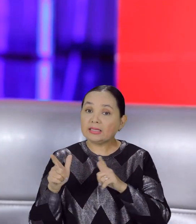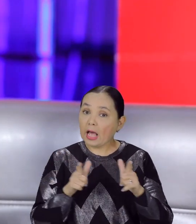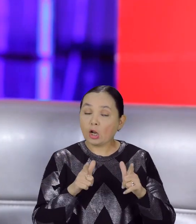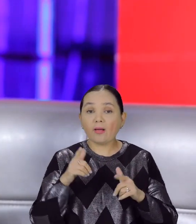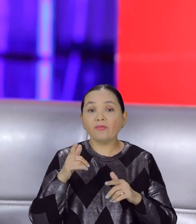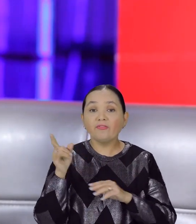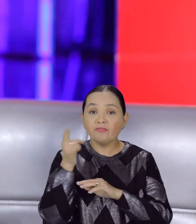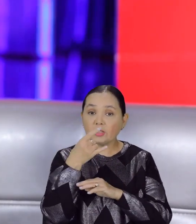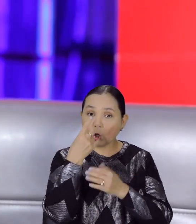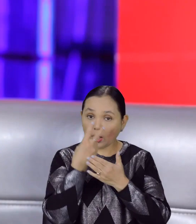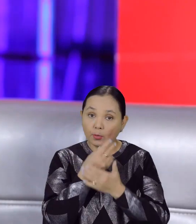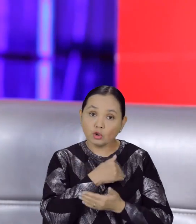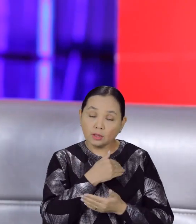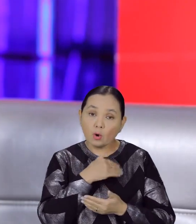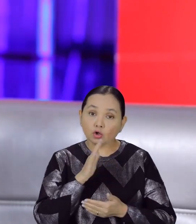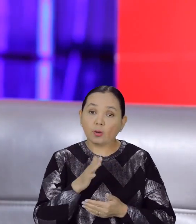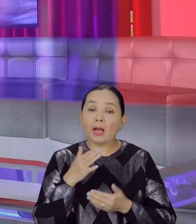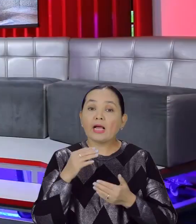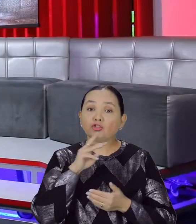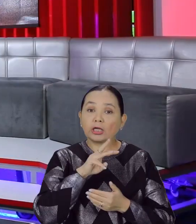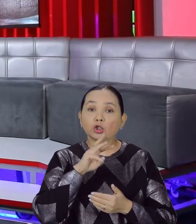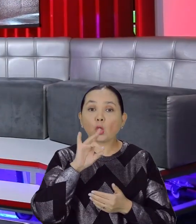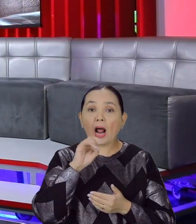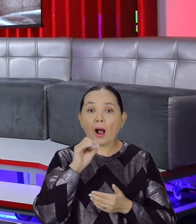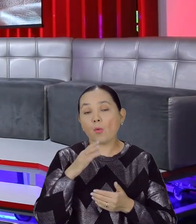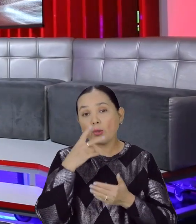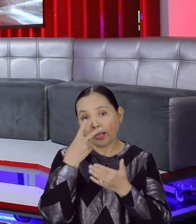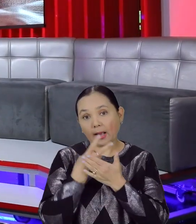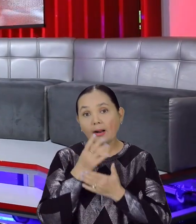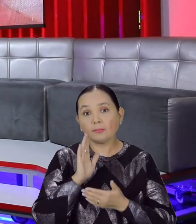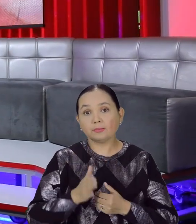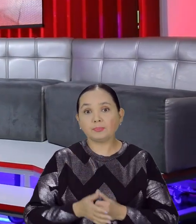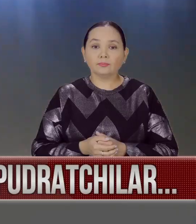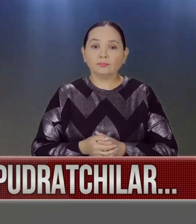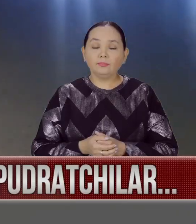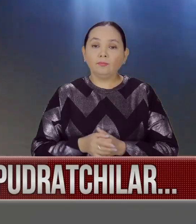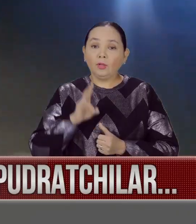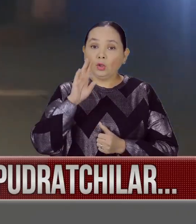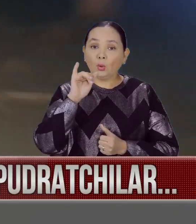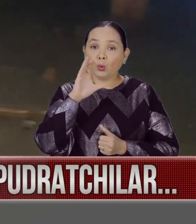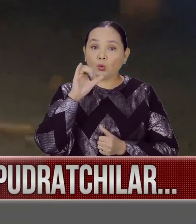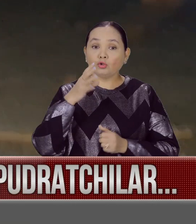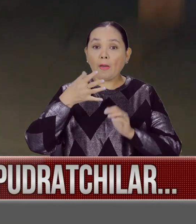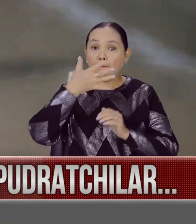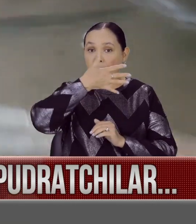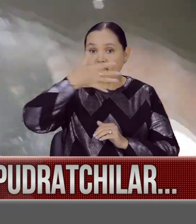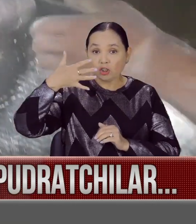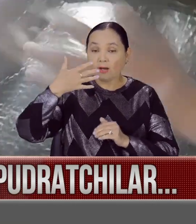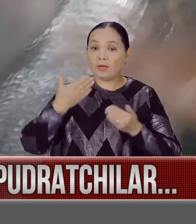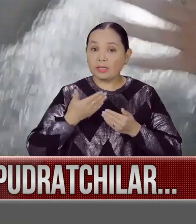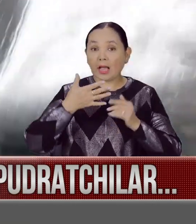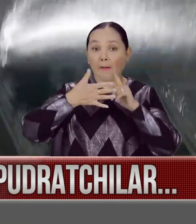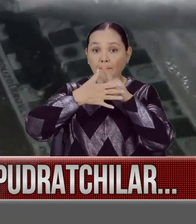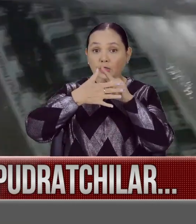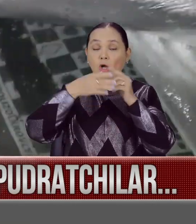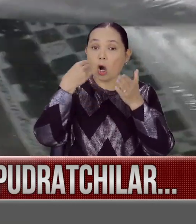tayyorlangan videoni namoyish etmoqchimiz. Muxbirimiz Jasur Rahmon mavzuga e'tibor qaratdi. Nukus shahrida 5 qavatli uyning 5-inchi qavatidan uy